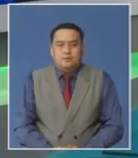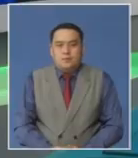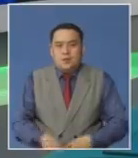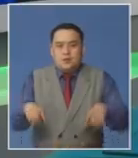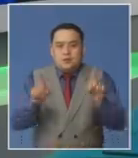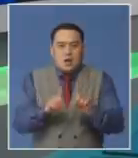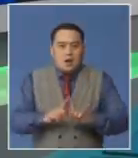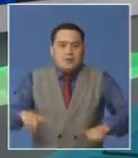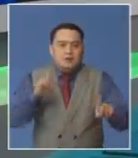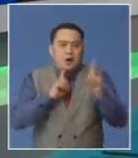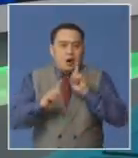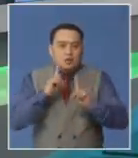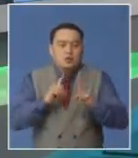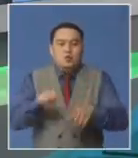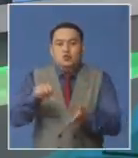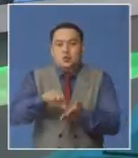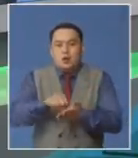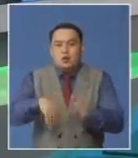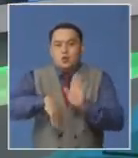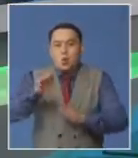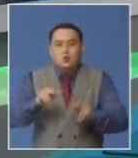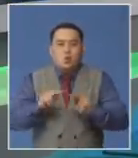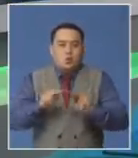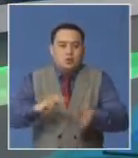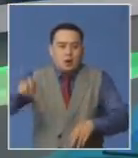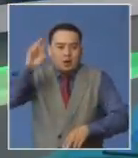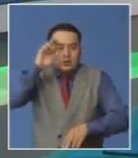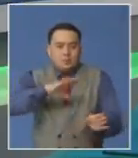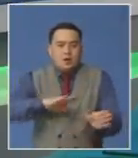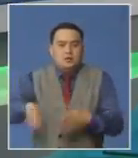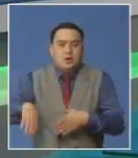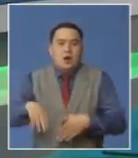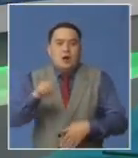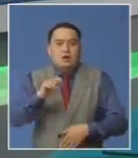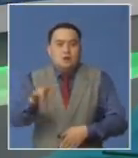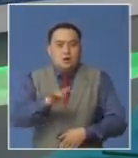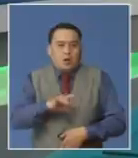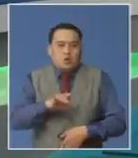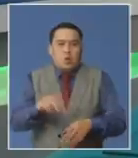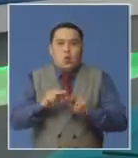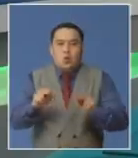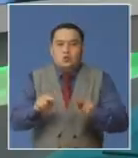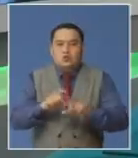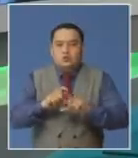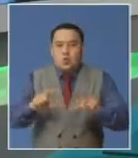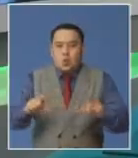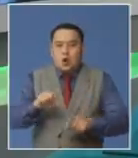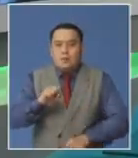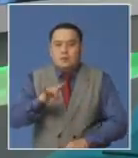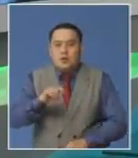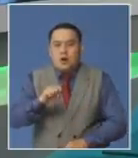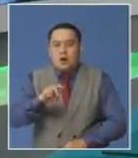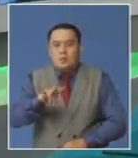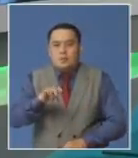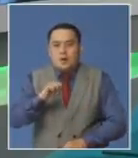необычная конференция семинар с участием лучших педагогов страны прошла в карасайском районе учителя средней школы имени от